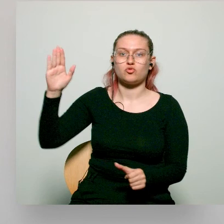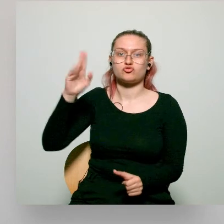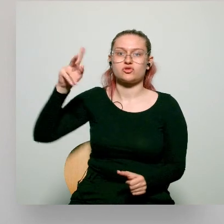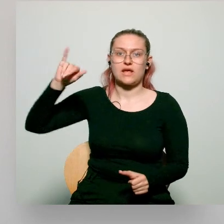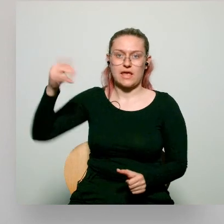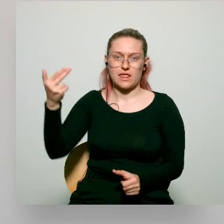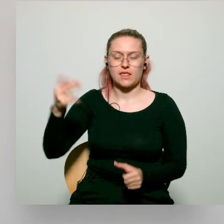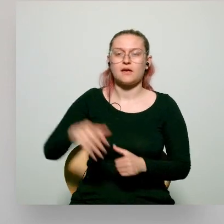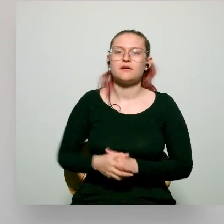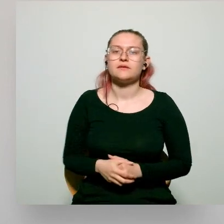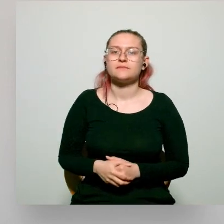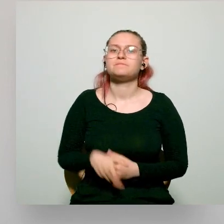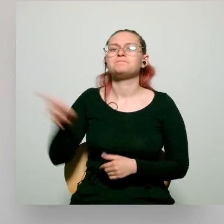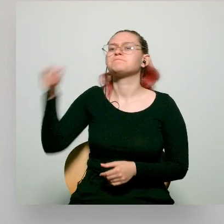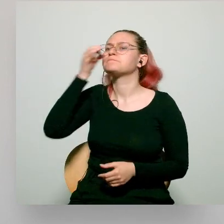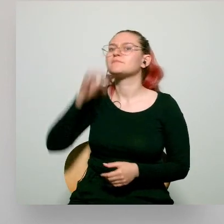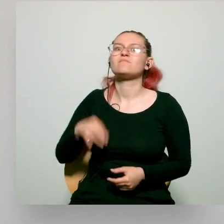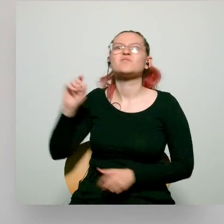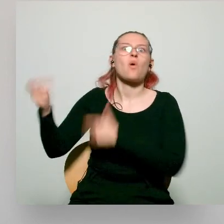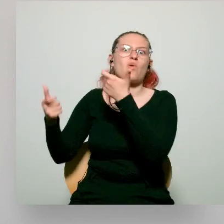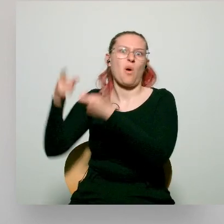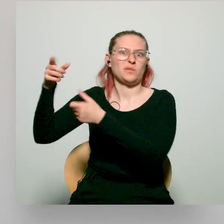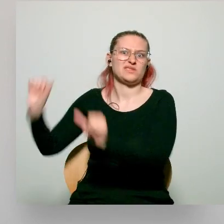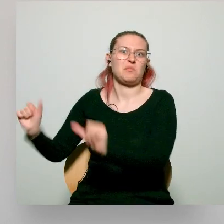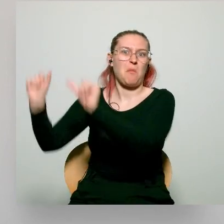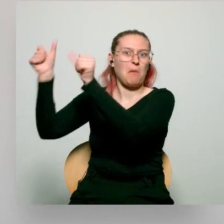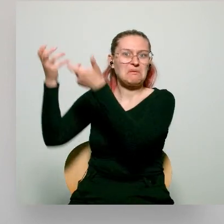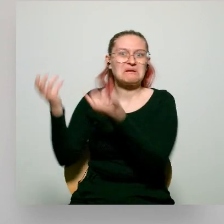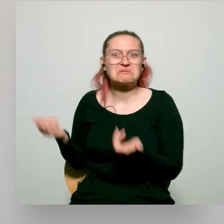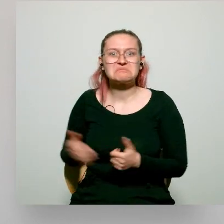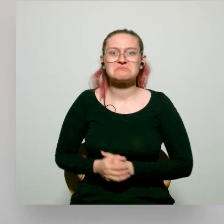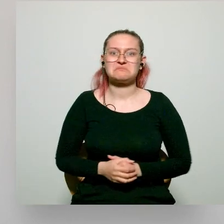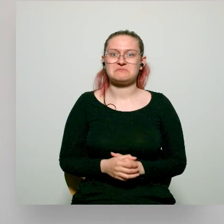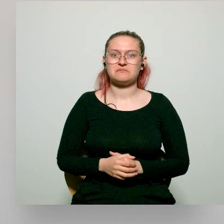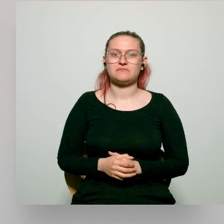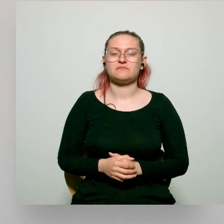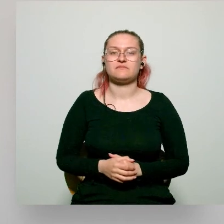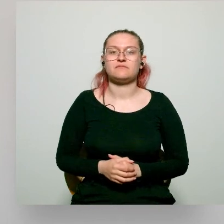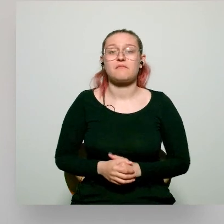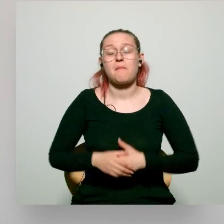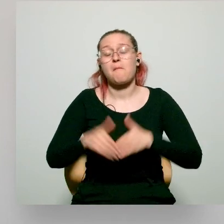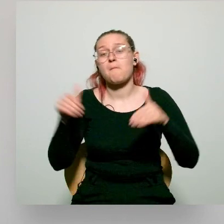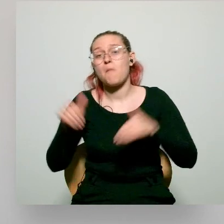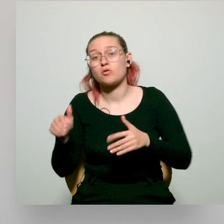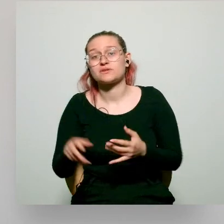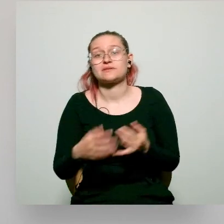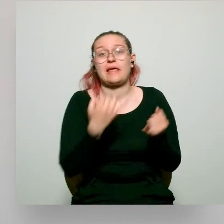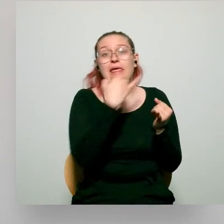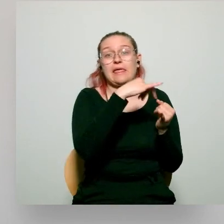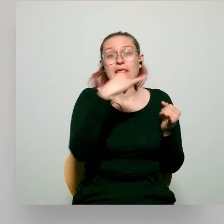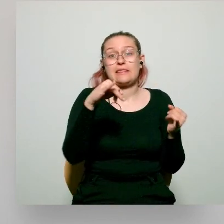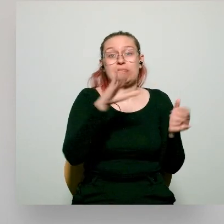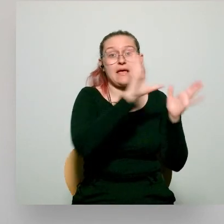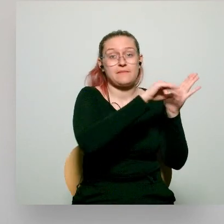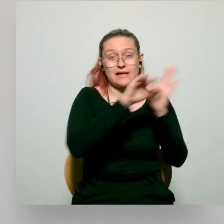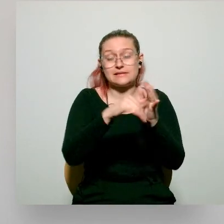miastach może być inaczej, ale w Odessie powinna pamiętać, że jest położona nad brzegiem